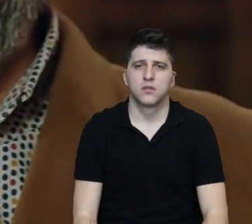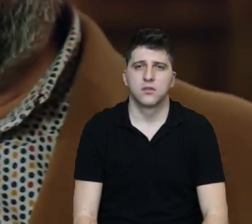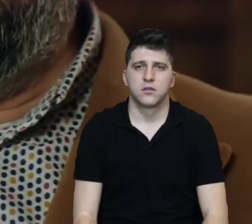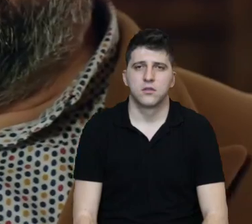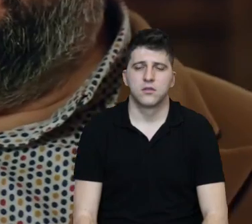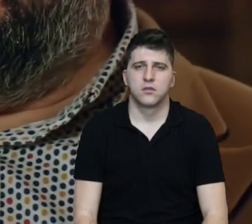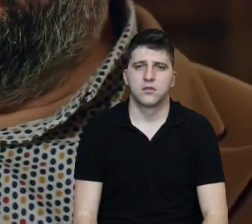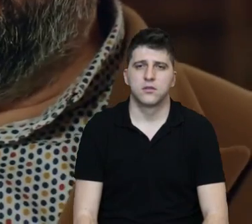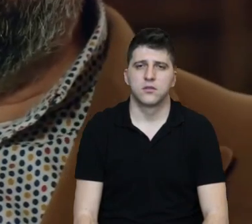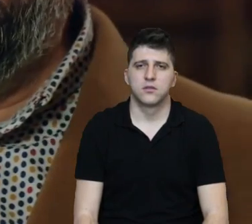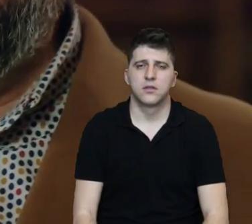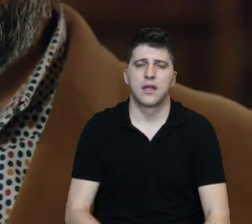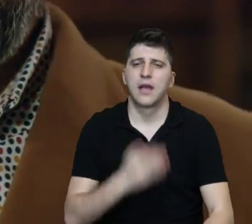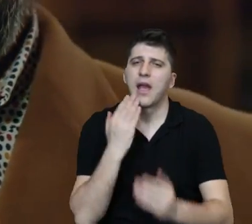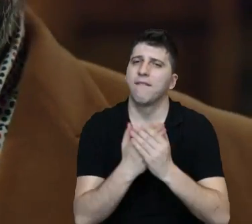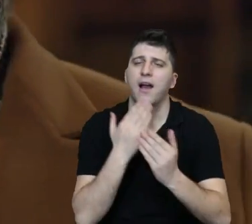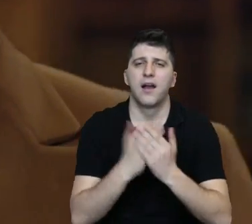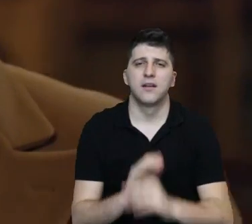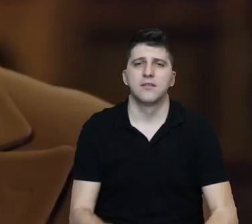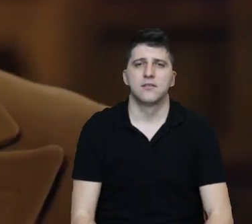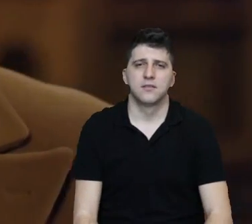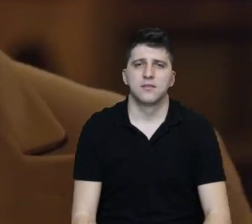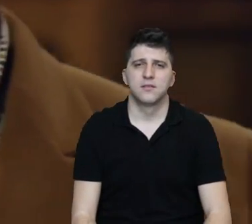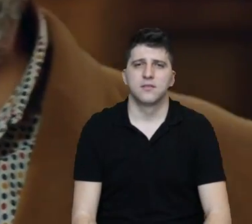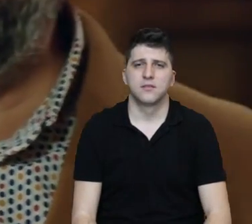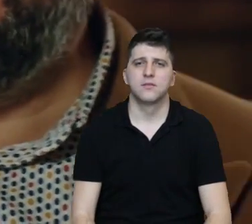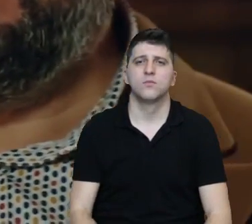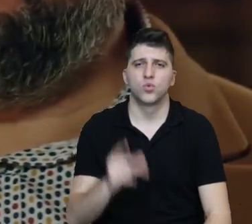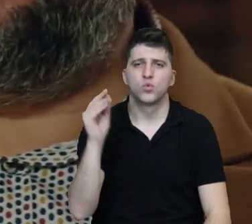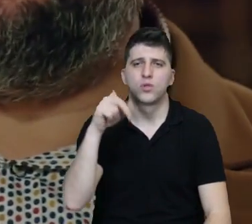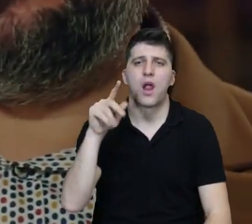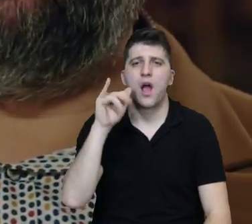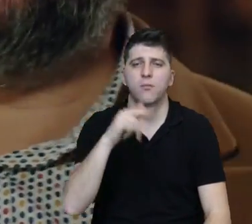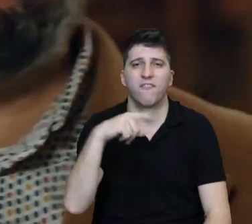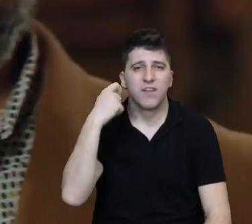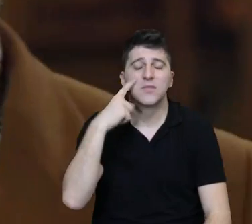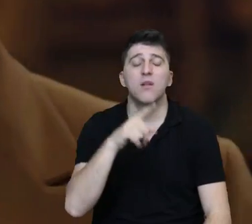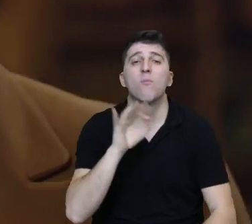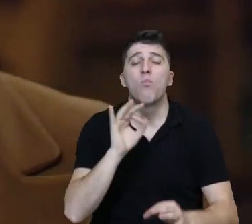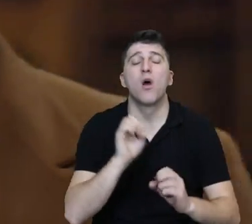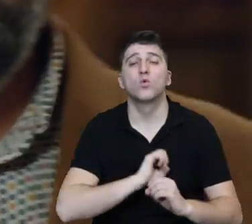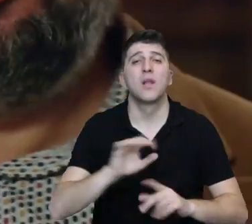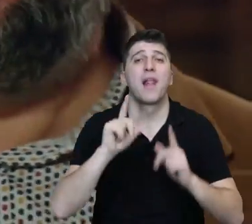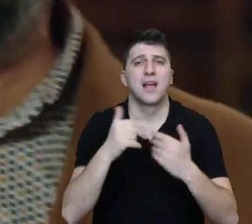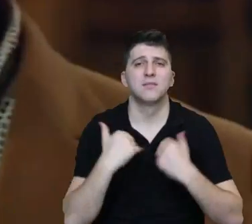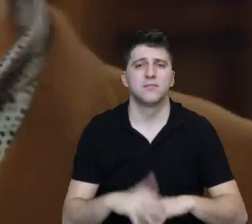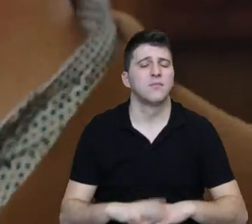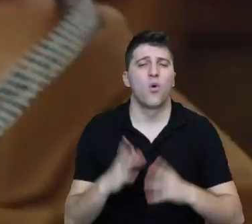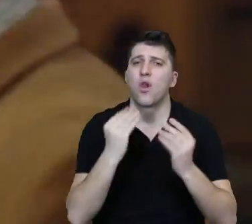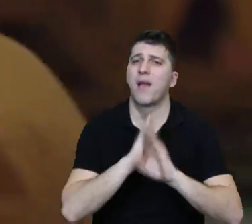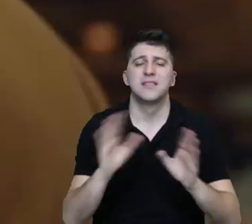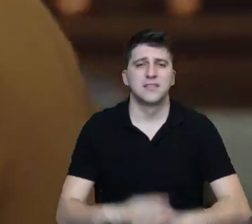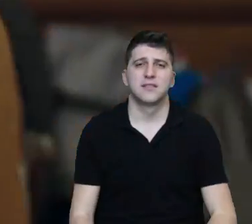döndü. Eyvah. Çocuklar haklı. Bu filmcileri muhakkak göndermek lazım. O